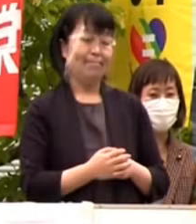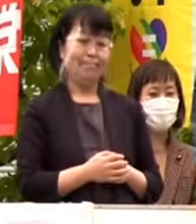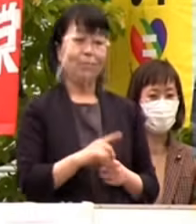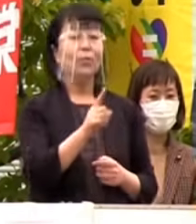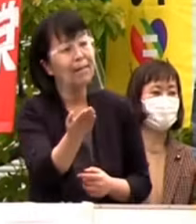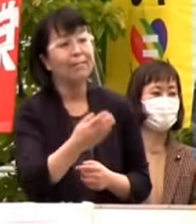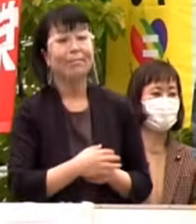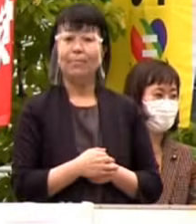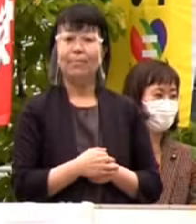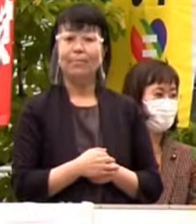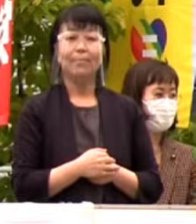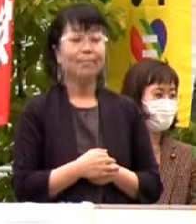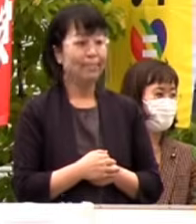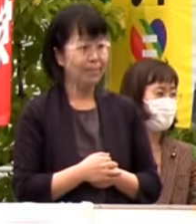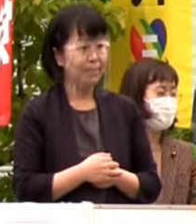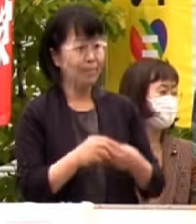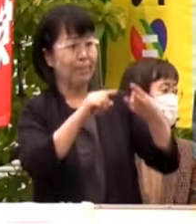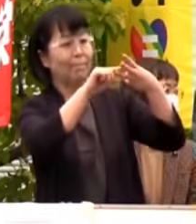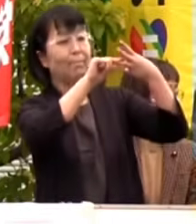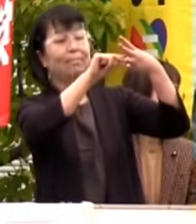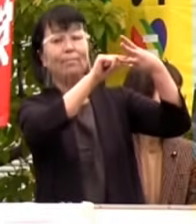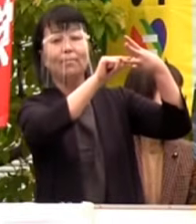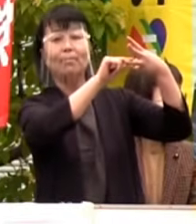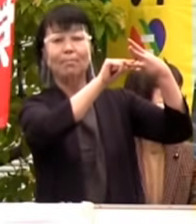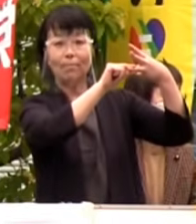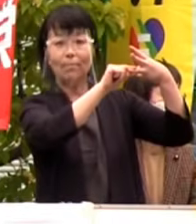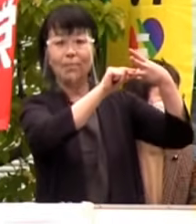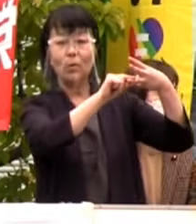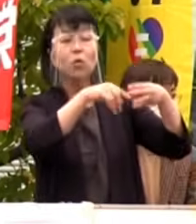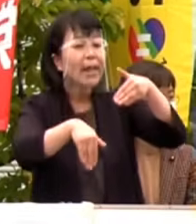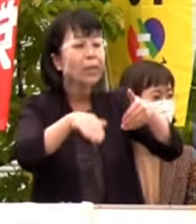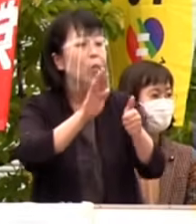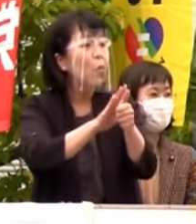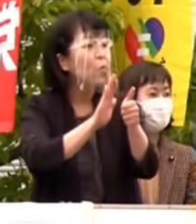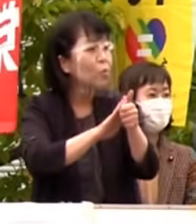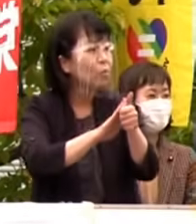か。そして第三の選挙協力という点では、